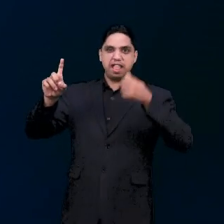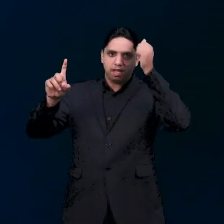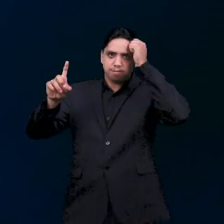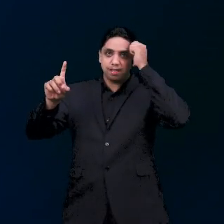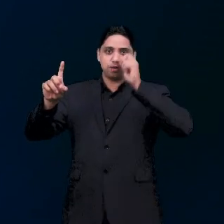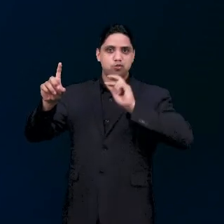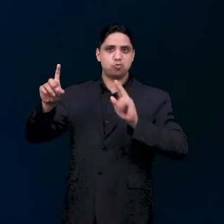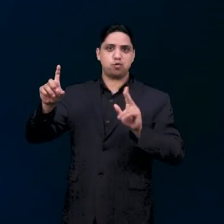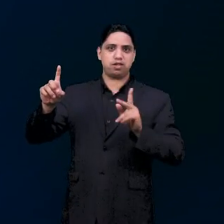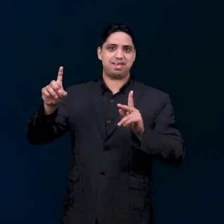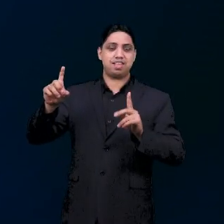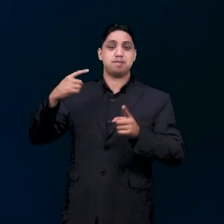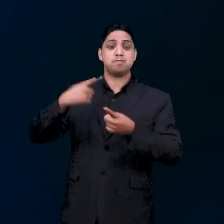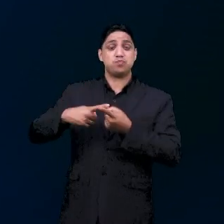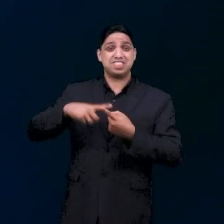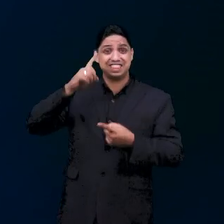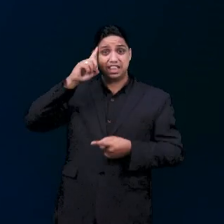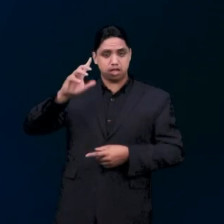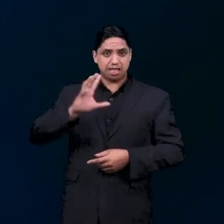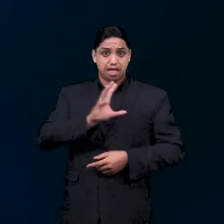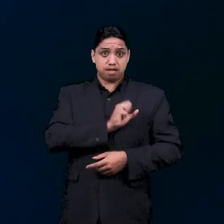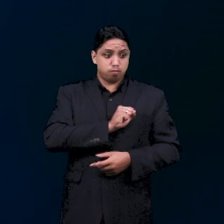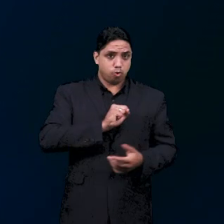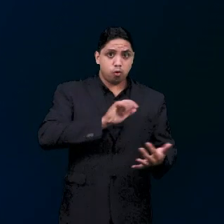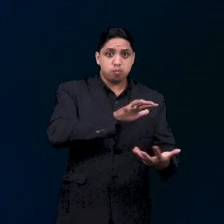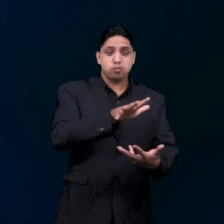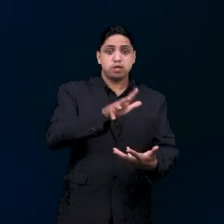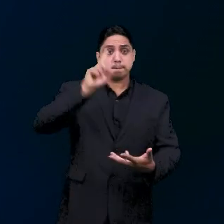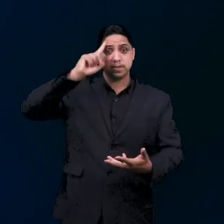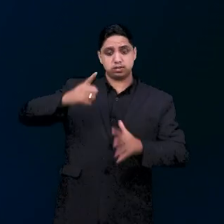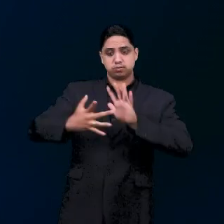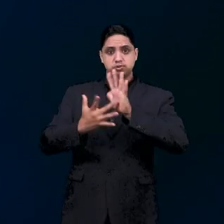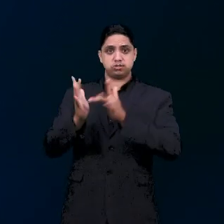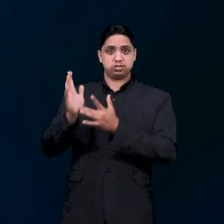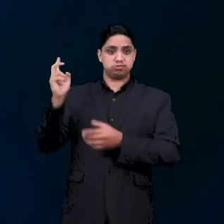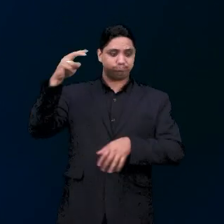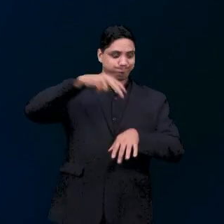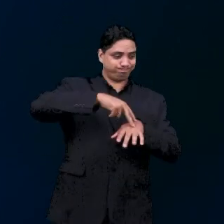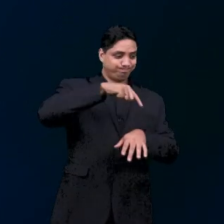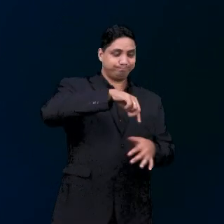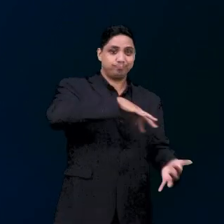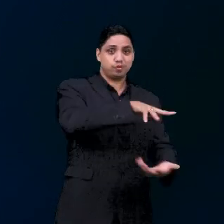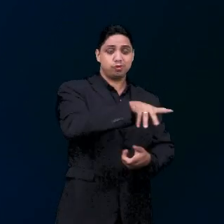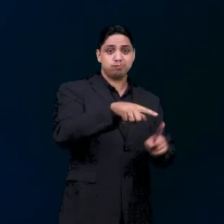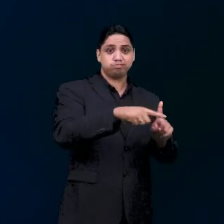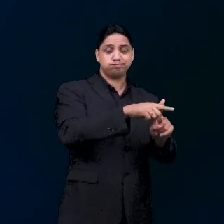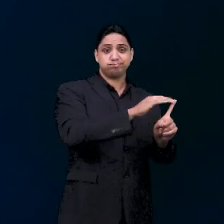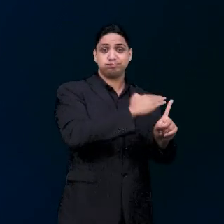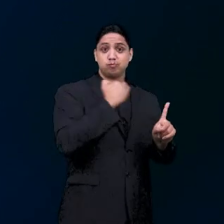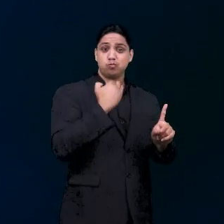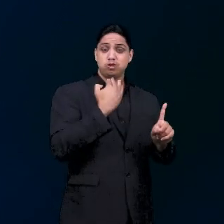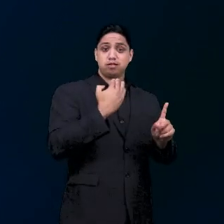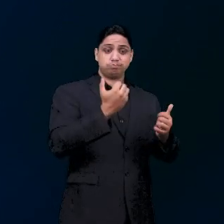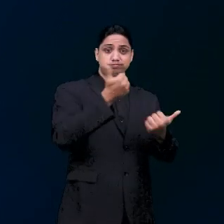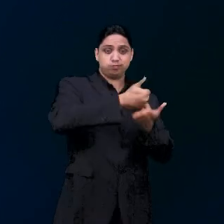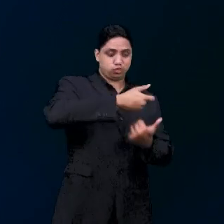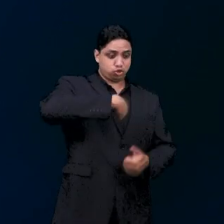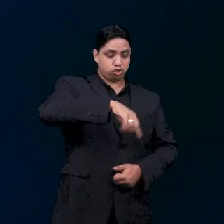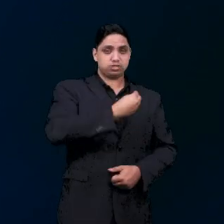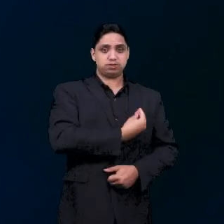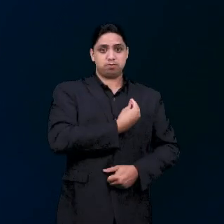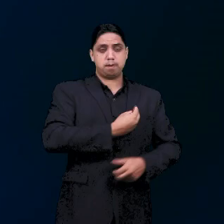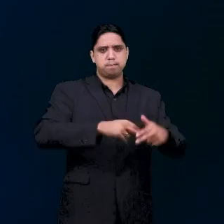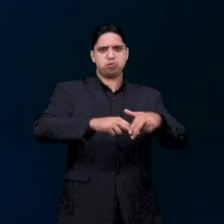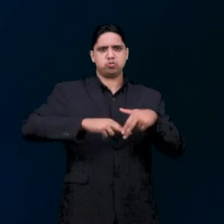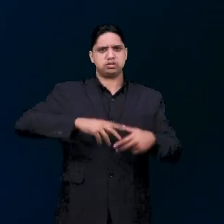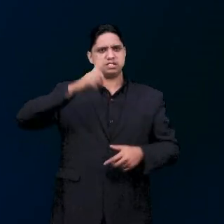repentir. Dieu il a aimé tellement le monde qu'il a donné son Fils unique pour mourir à notre place. Donc Dieu, il ne se répand